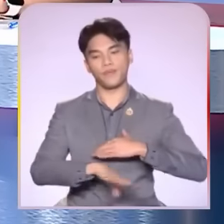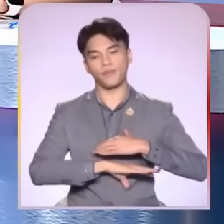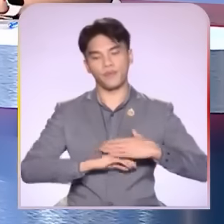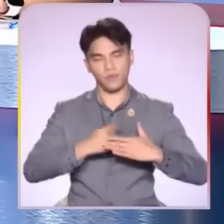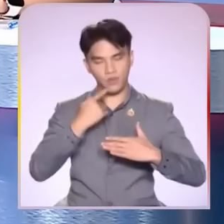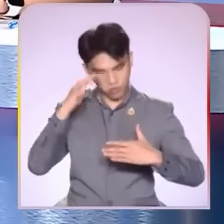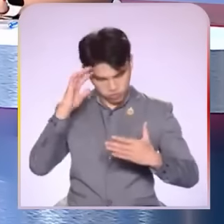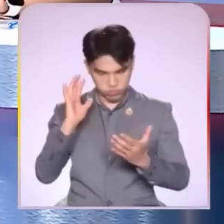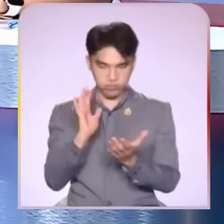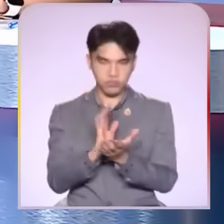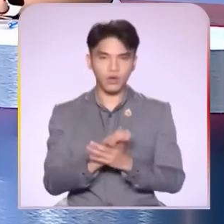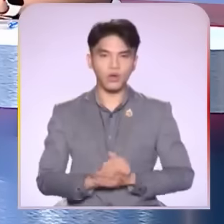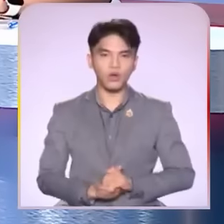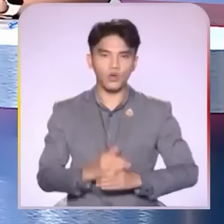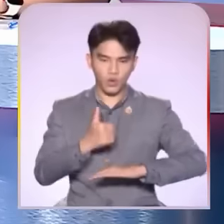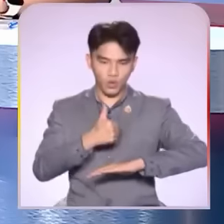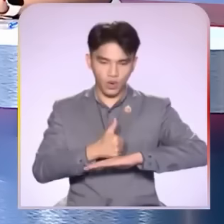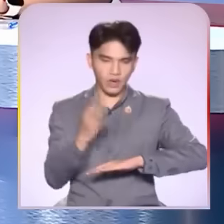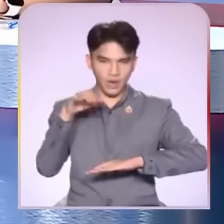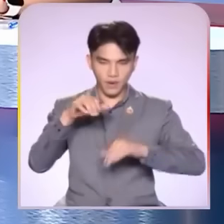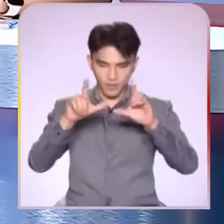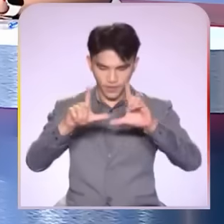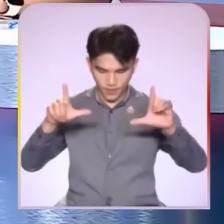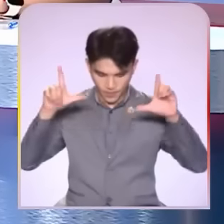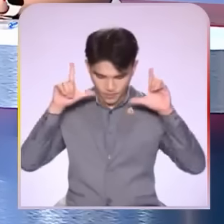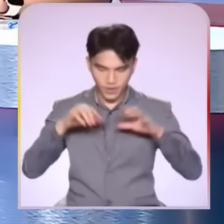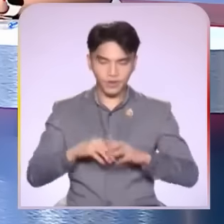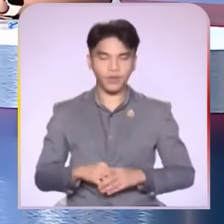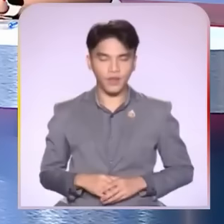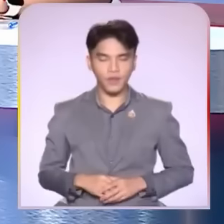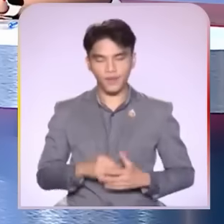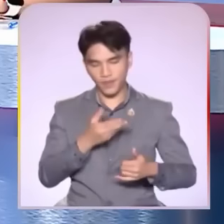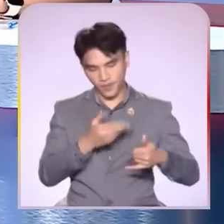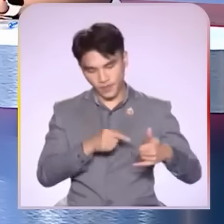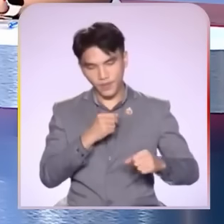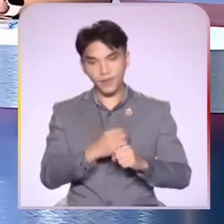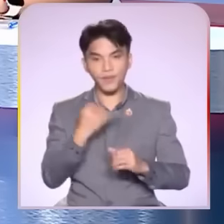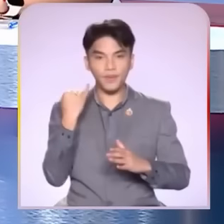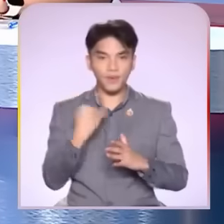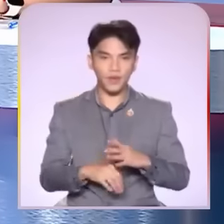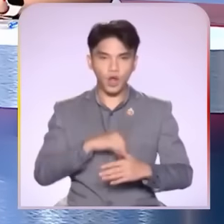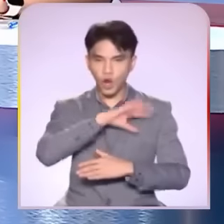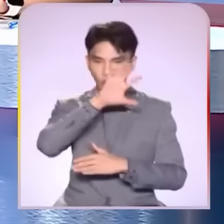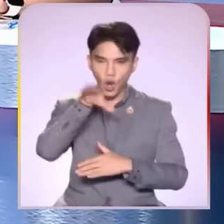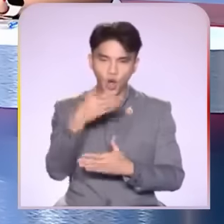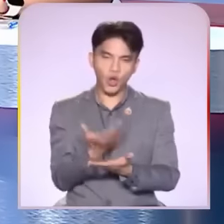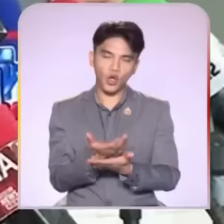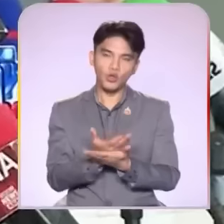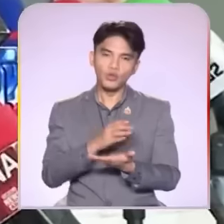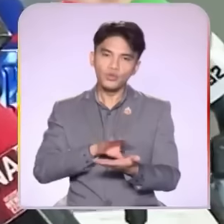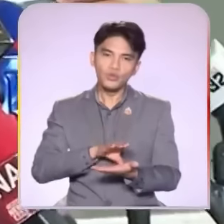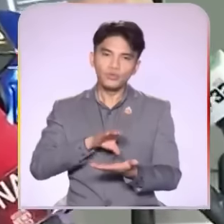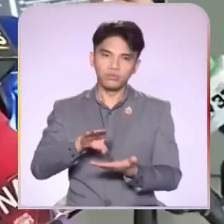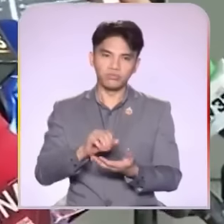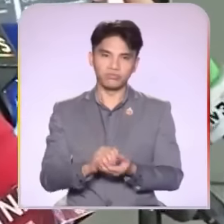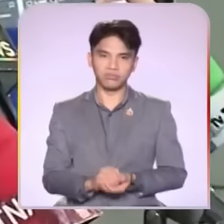มาแจ้งความกับผู้บริหารบริษัทดังนะคะบอกว่าพบพฤติการกระทำความผิดและหลอกให้ร่วมลงทุนไ